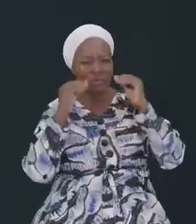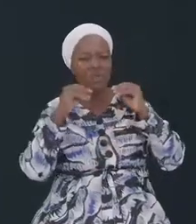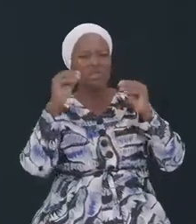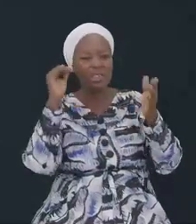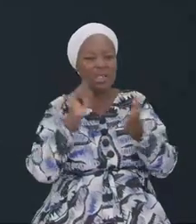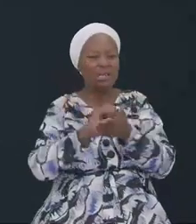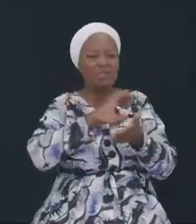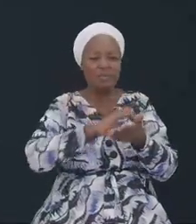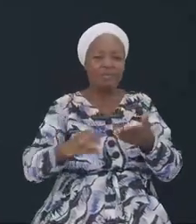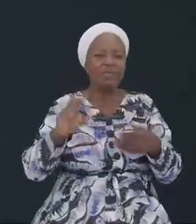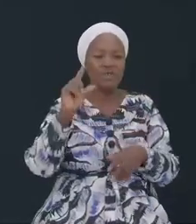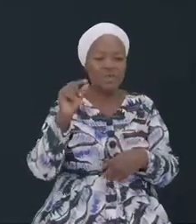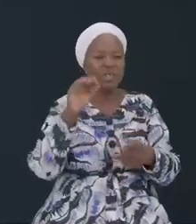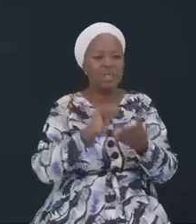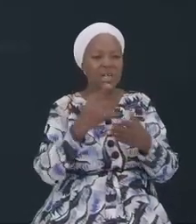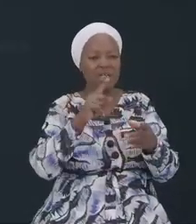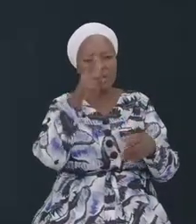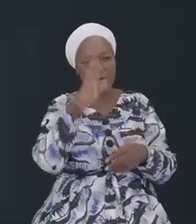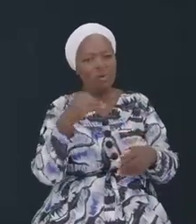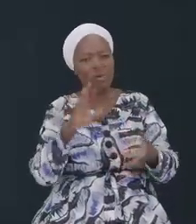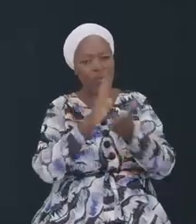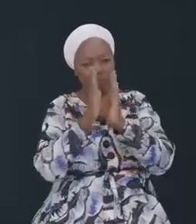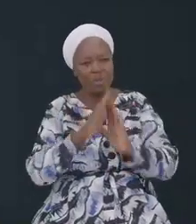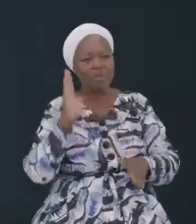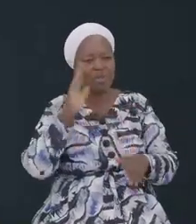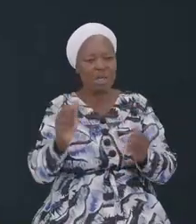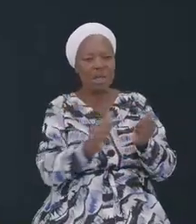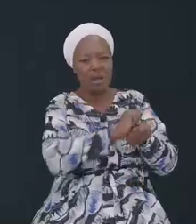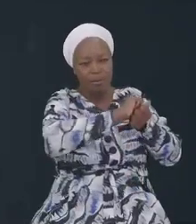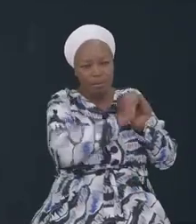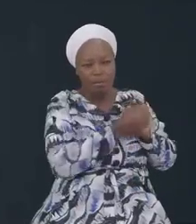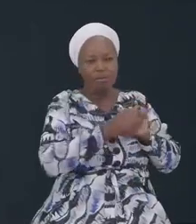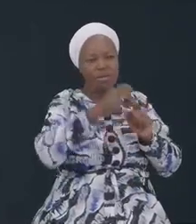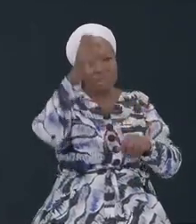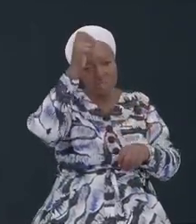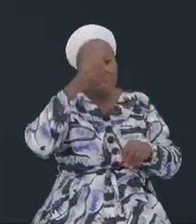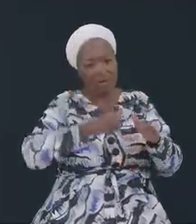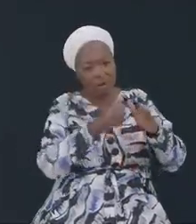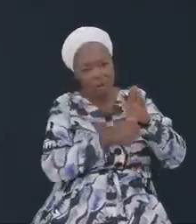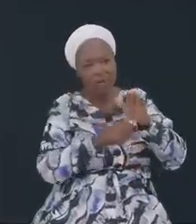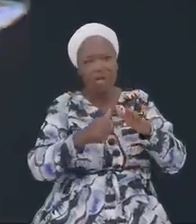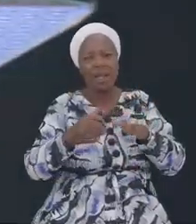verset 20. Verset 20, le Dieu de paix écrasera bientôt Satan sous mes pieds.